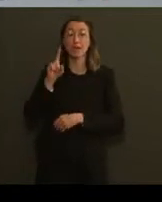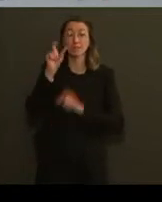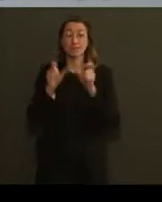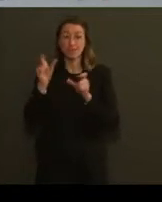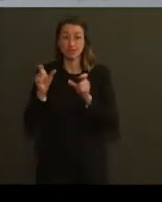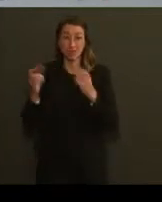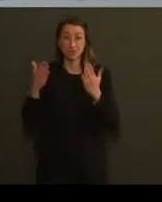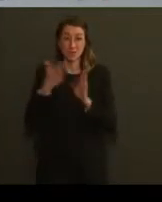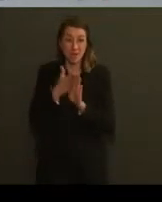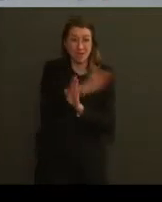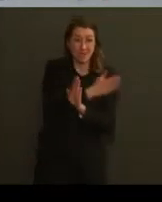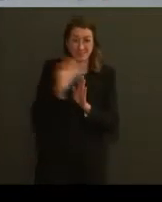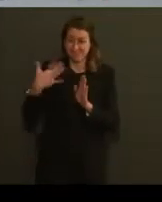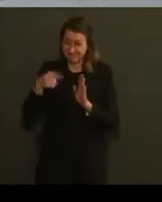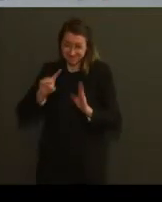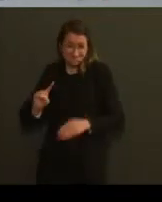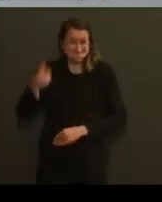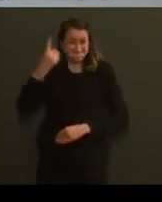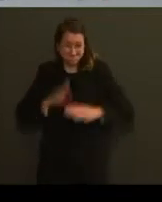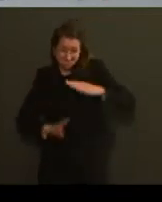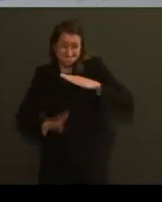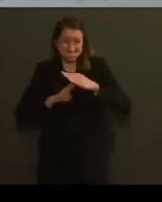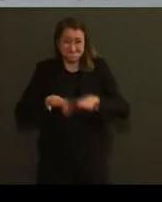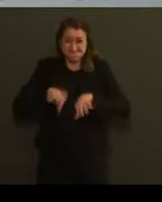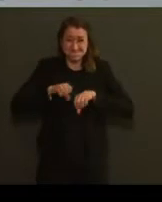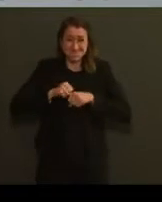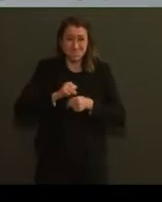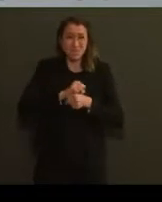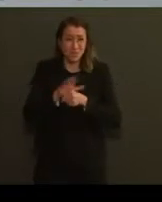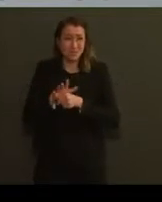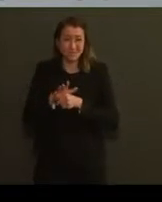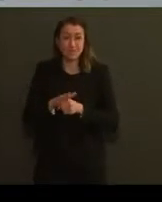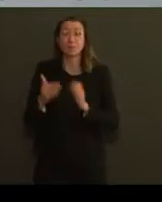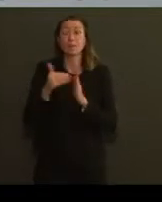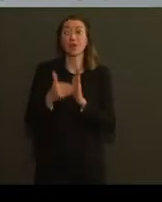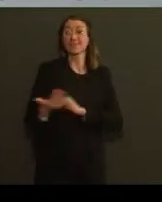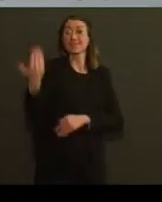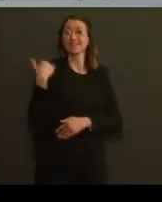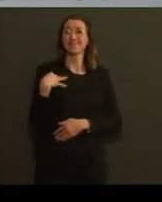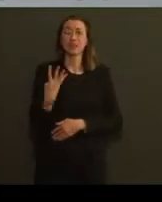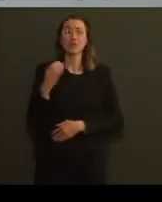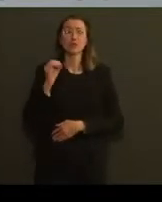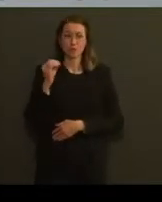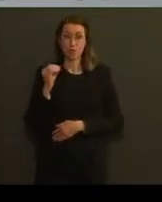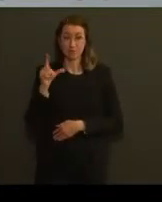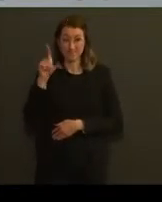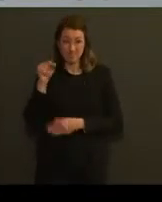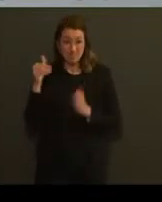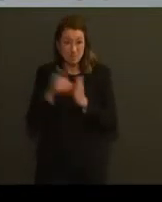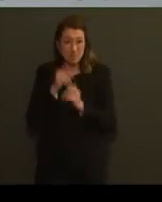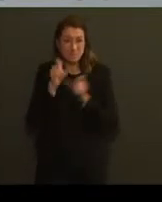jamais atteint. Le mercredi 14 octobre, nous avons dépassé les 10 000 infections, en l'occurrence